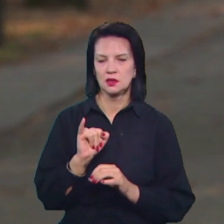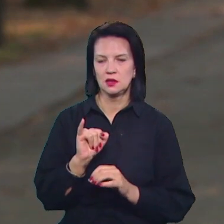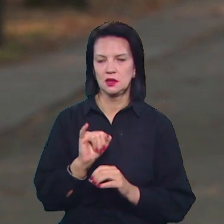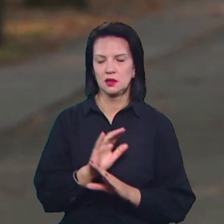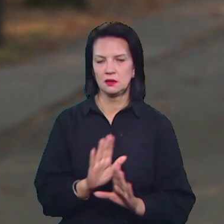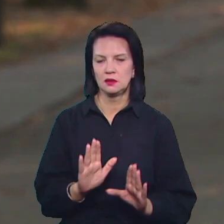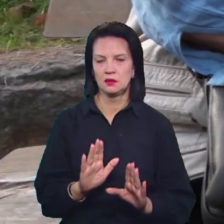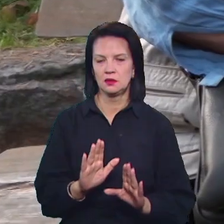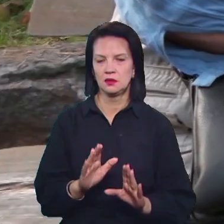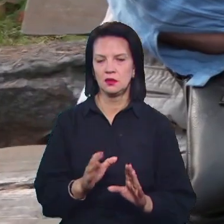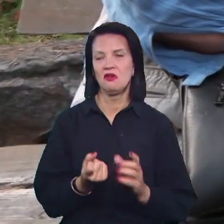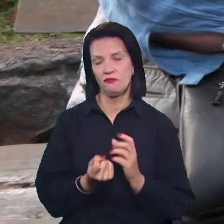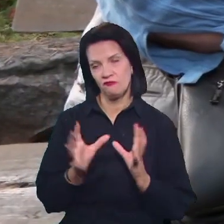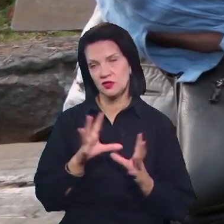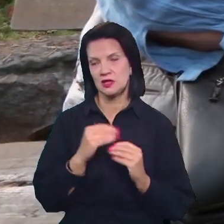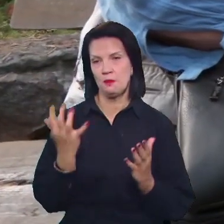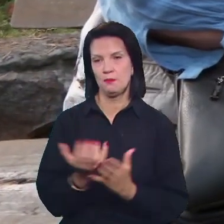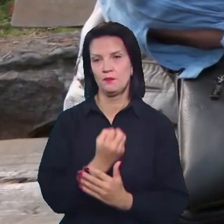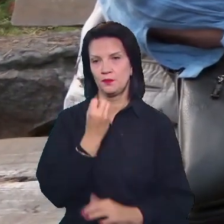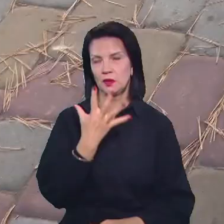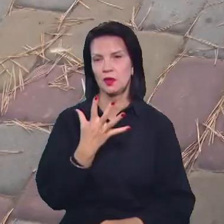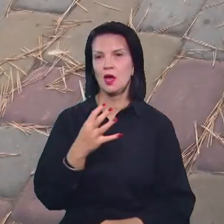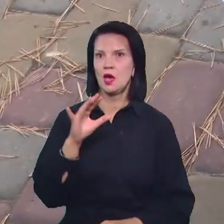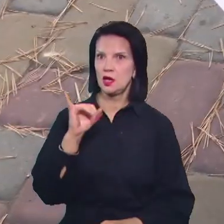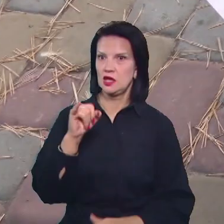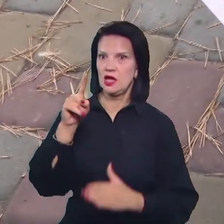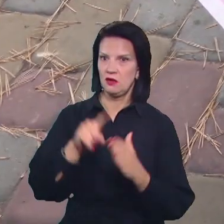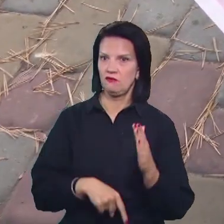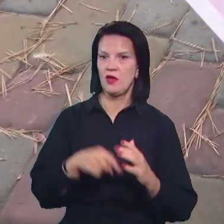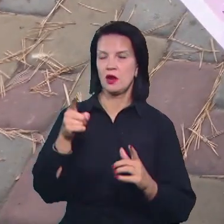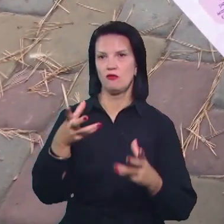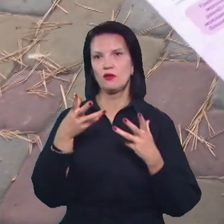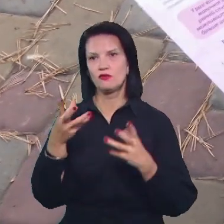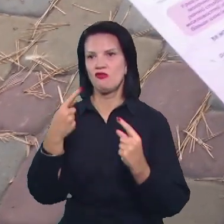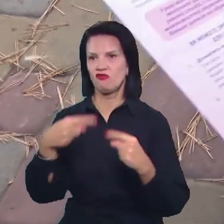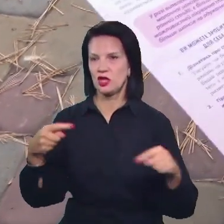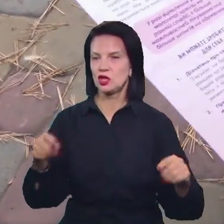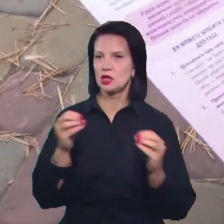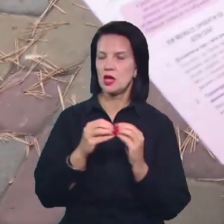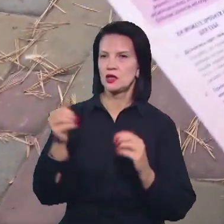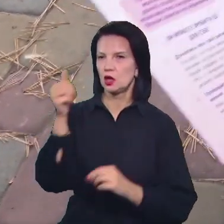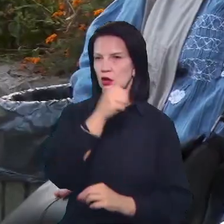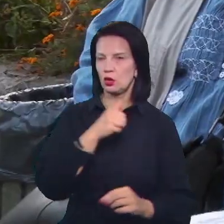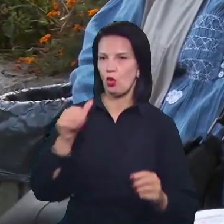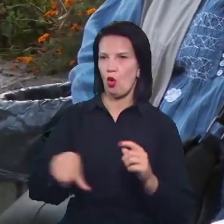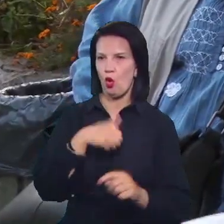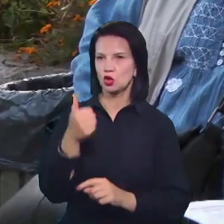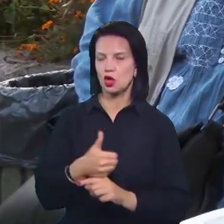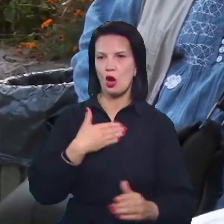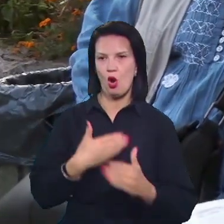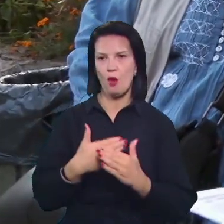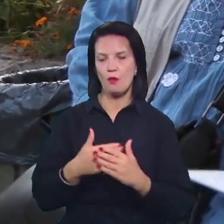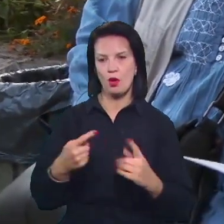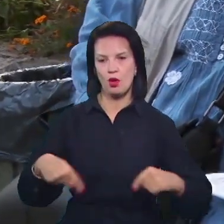все виявилось добре. Вселяє віру і пані Тамара в інших, адже вже понад 10 років очолює громадську обласну організацію «Я не